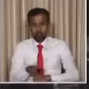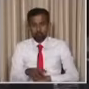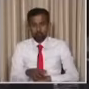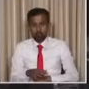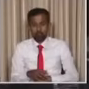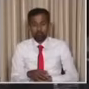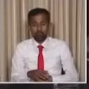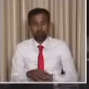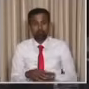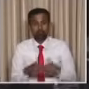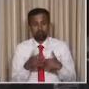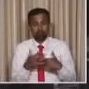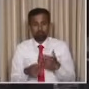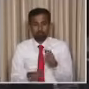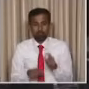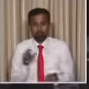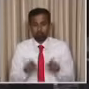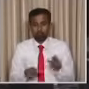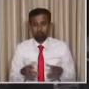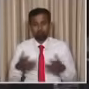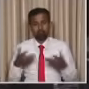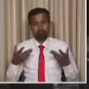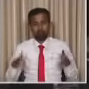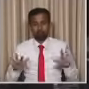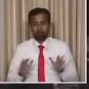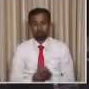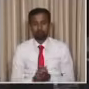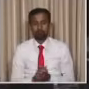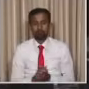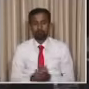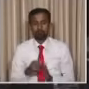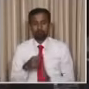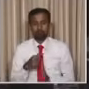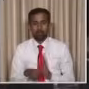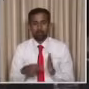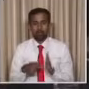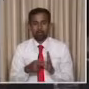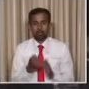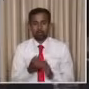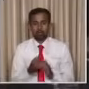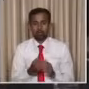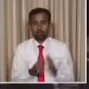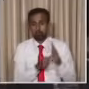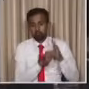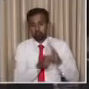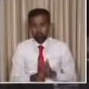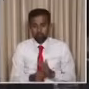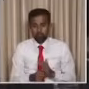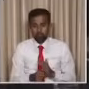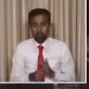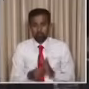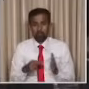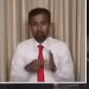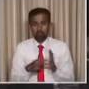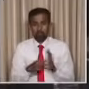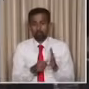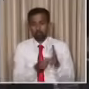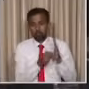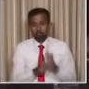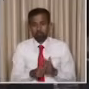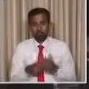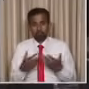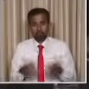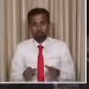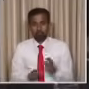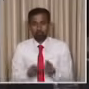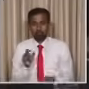ඒකේ ගොදුරක් බවට රටේ ජනතාවපත් කළා තියෙනවා හැබැයි මේ රට ආර්ථික වශයෙන් ප්‍රපාතයට වට්ටපු මේ ආර්ථිකයේ බංකොලොත් තත්ත්වයටපත් කරපු